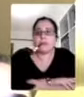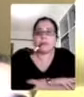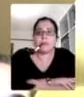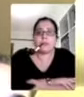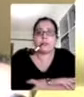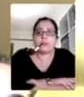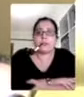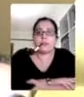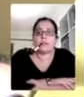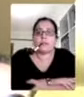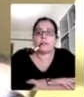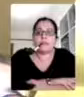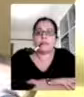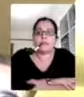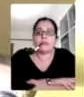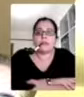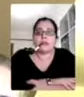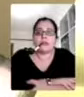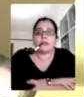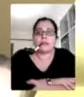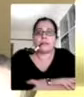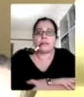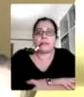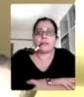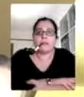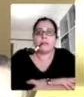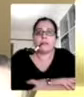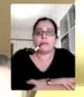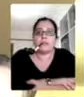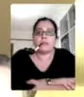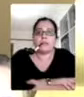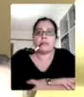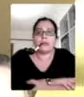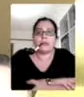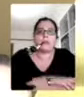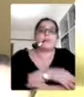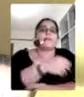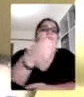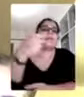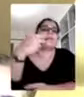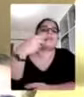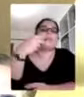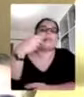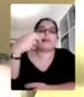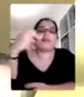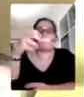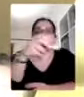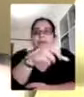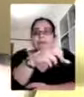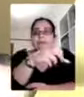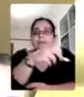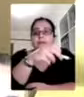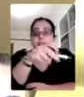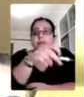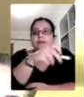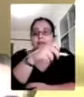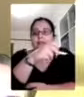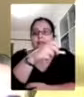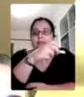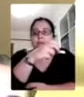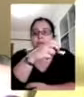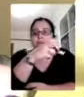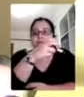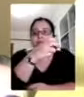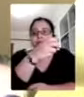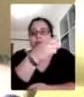teaser gibi bir şey yapmıştı, biliyorsunuz. Peterson firması artık Samuel Gavit diyorum. Smoking Pipe firmasına geçti. Satın